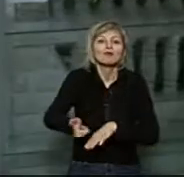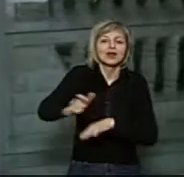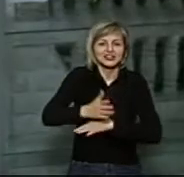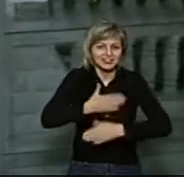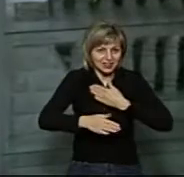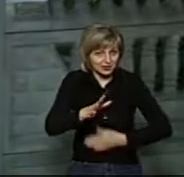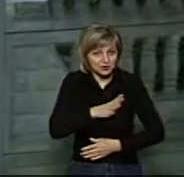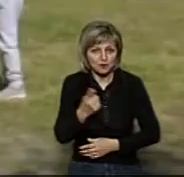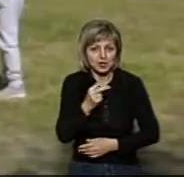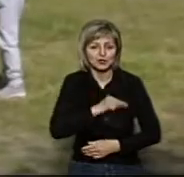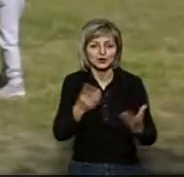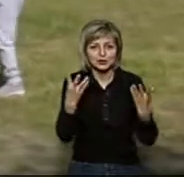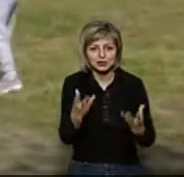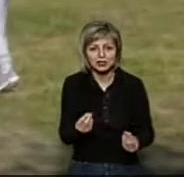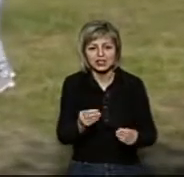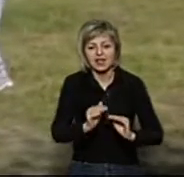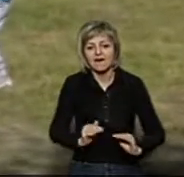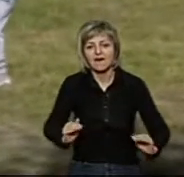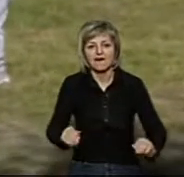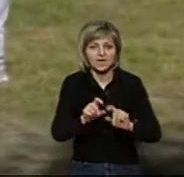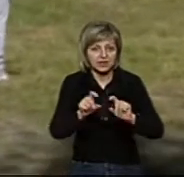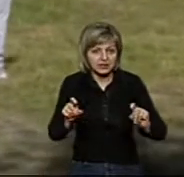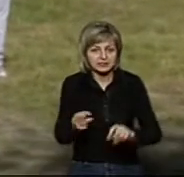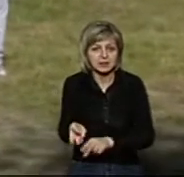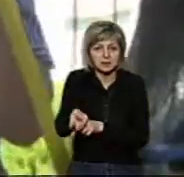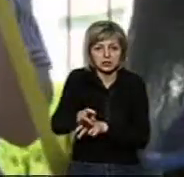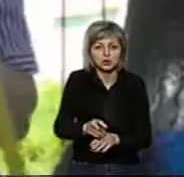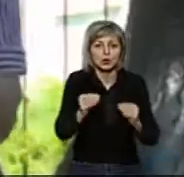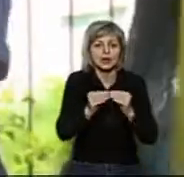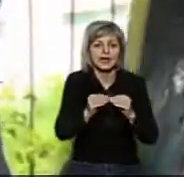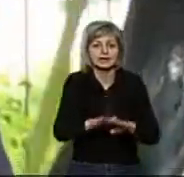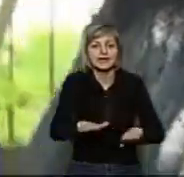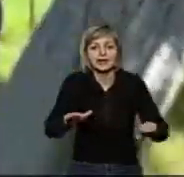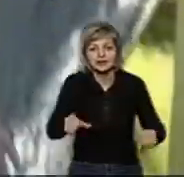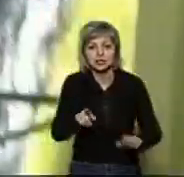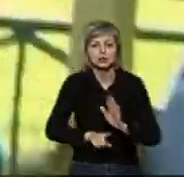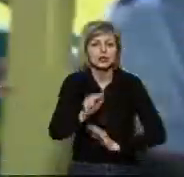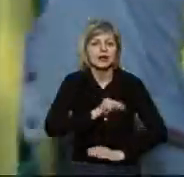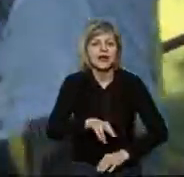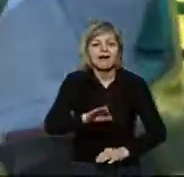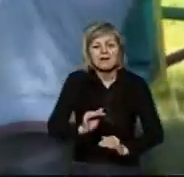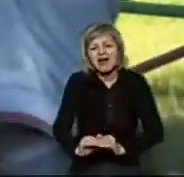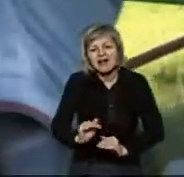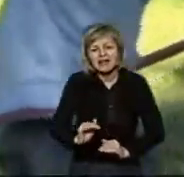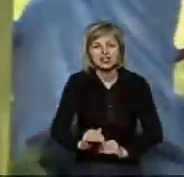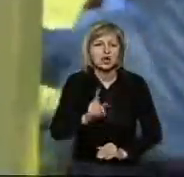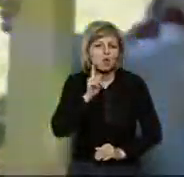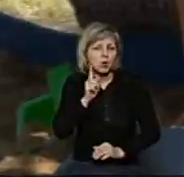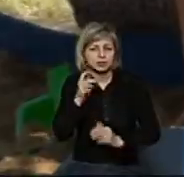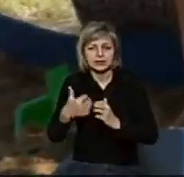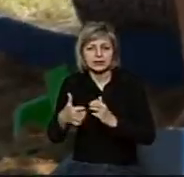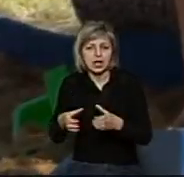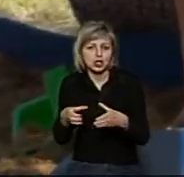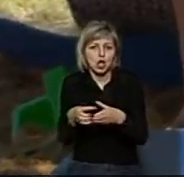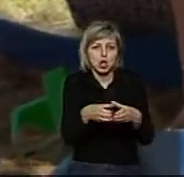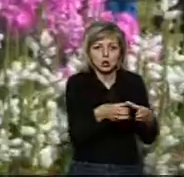У перший робочий день в ясла-садок «Берізка» прийшло 10 дітей. Тут запрацювала ясельна, молодша та середня групи,